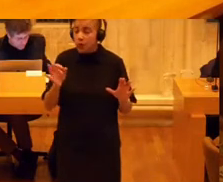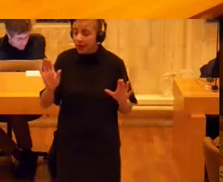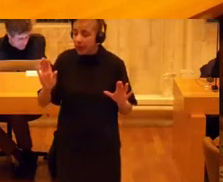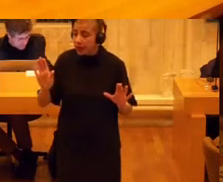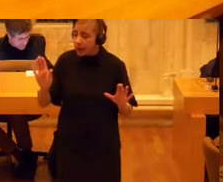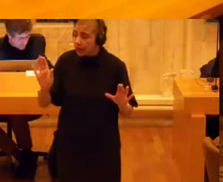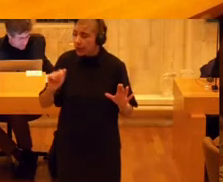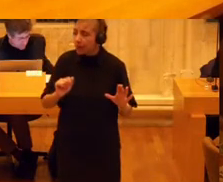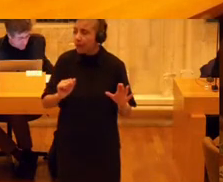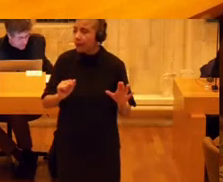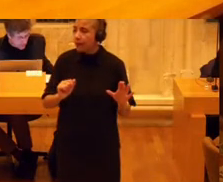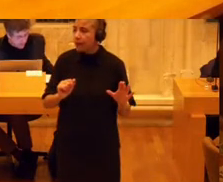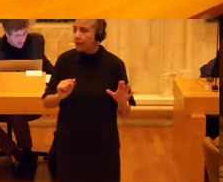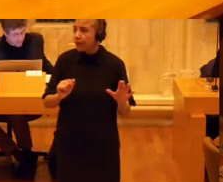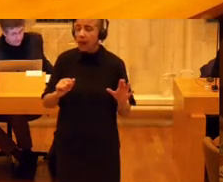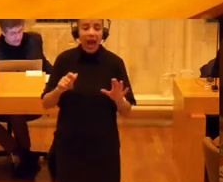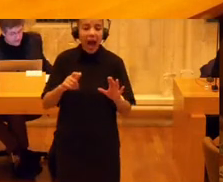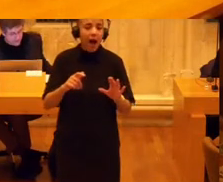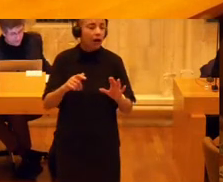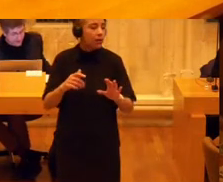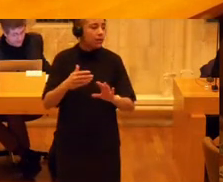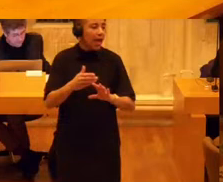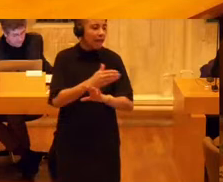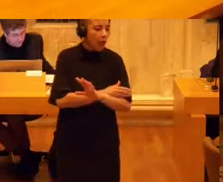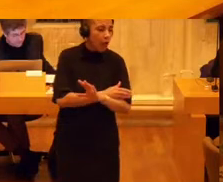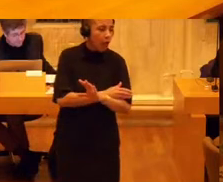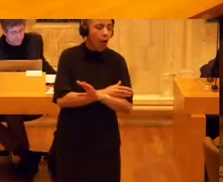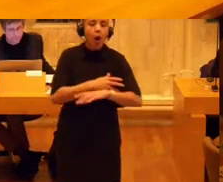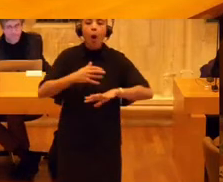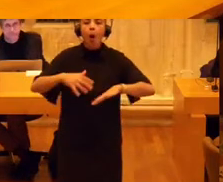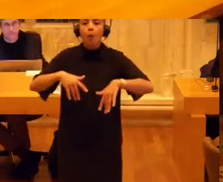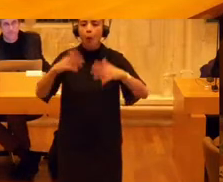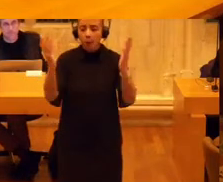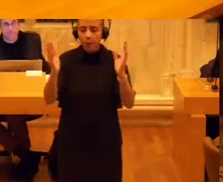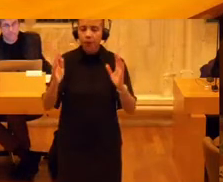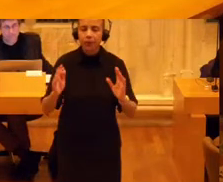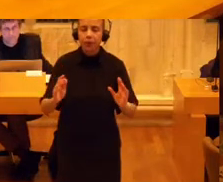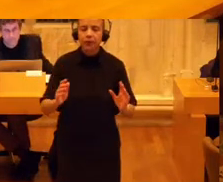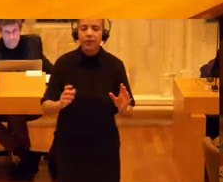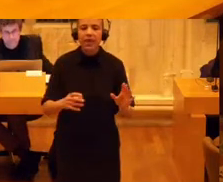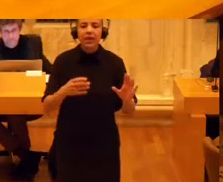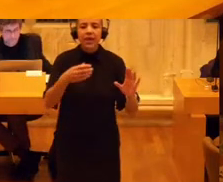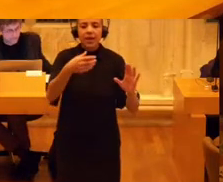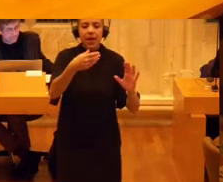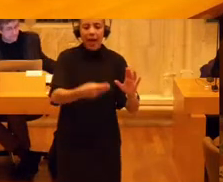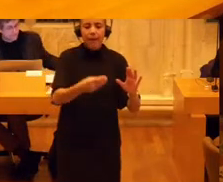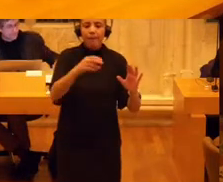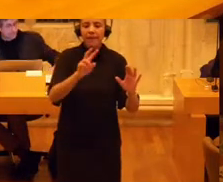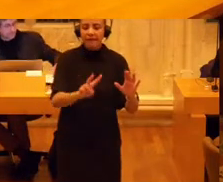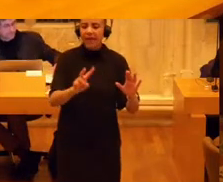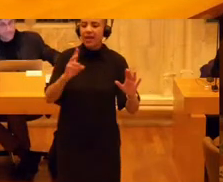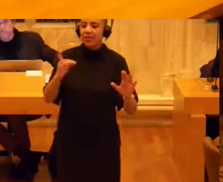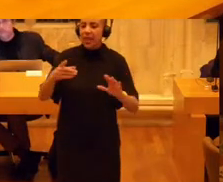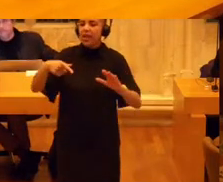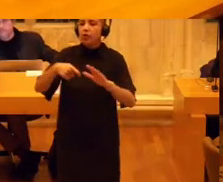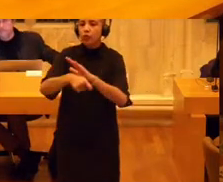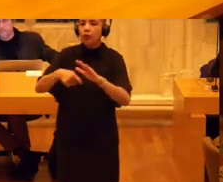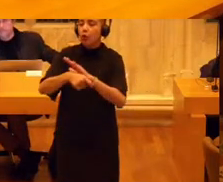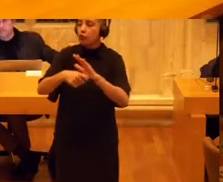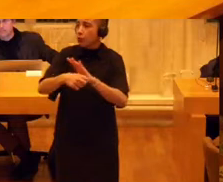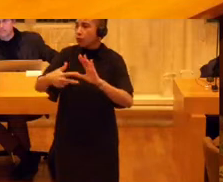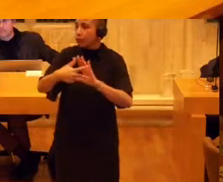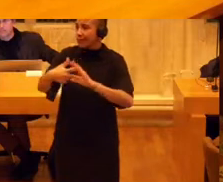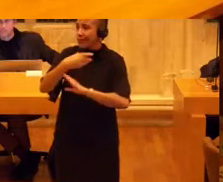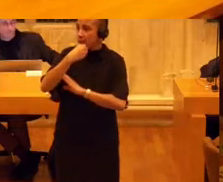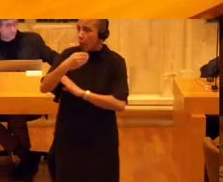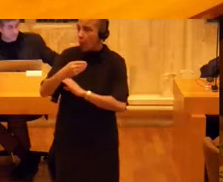On y vient. C'était avant, bon, ce programme. Bref. Bon, au titre de la jeunesse, la subvention à la MVD, personne adoptée, j'imagine.